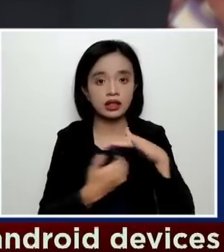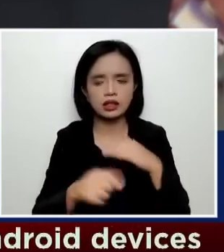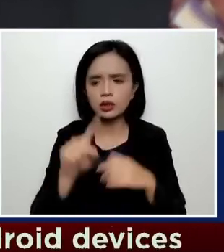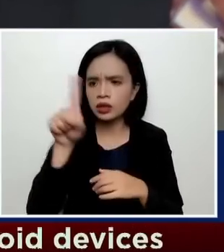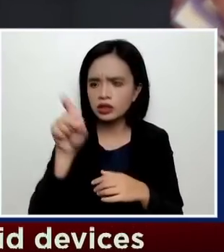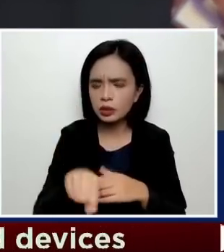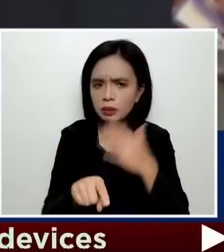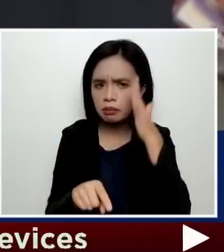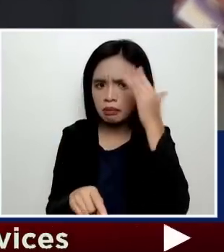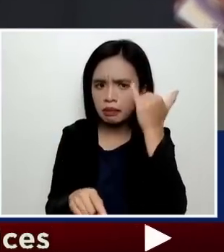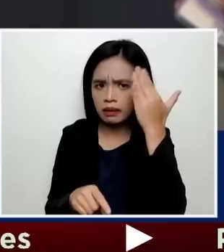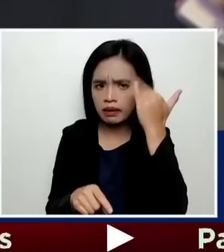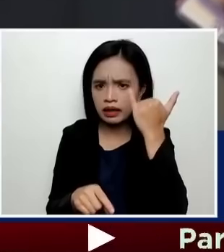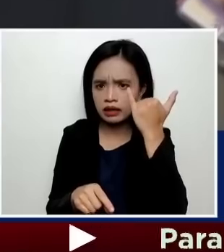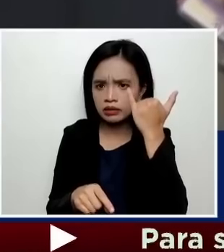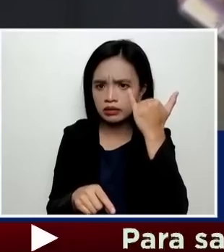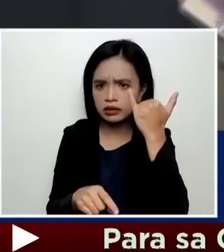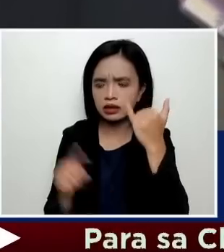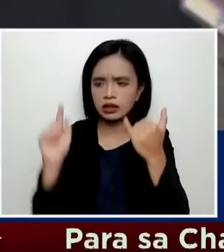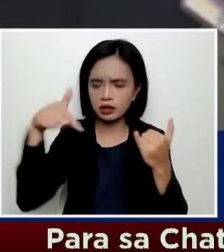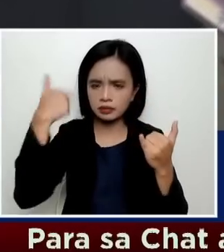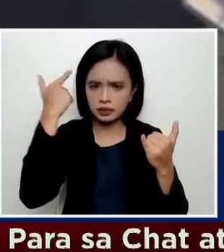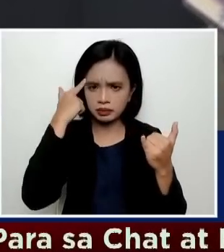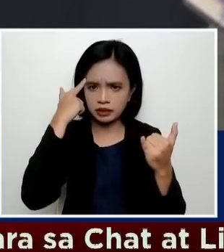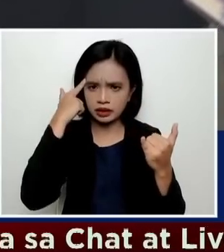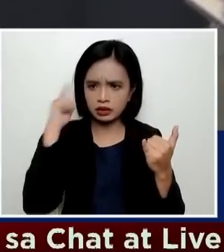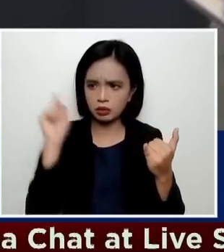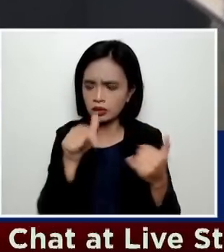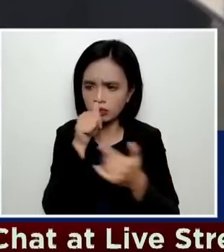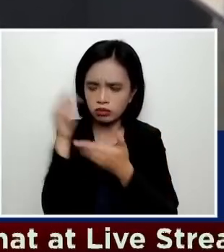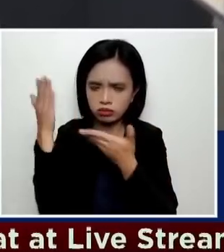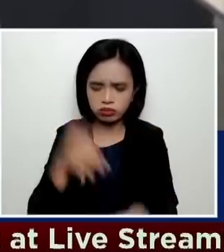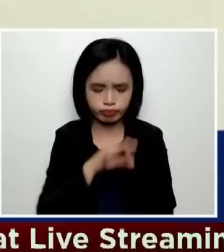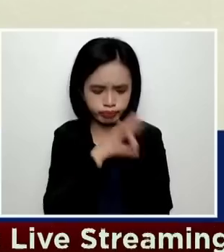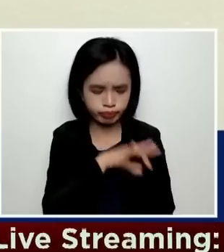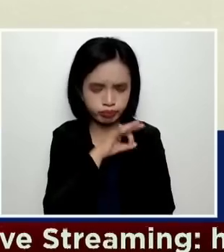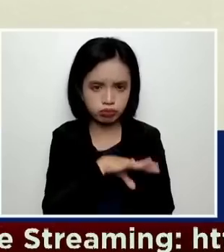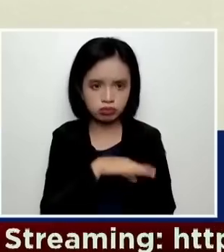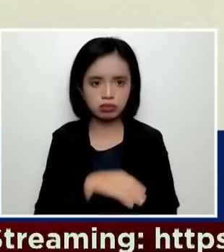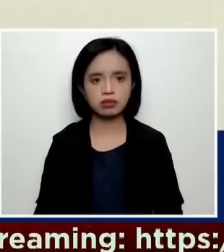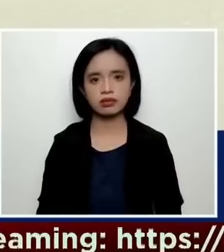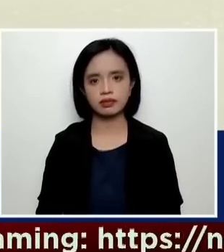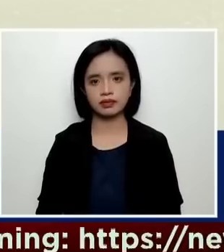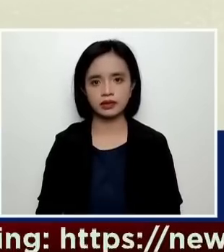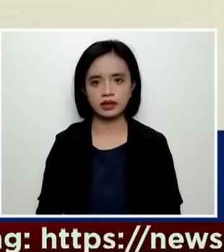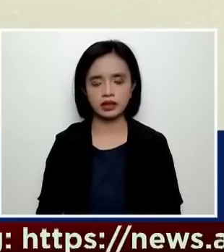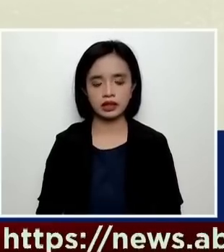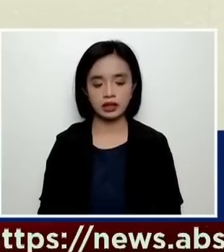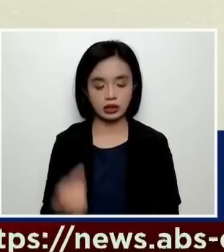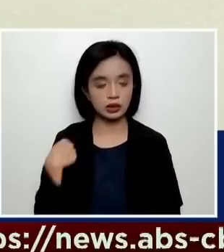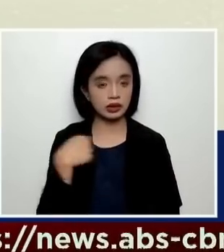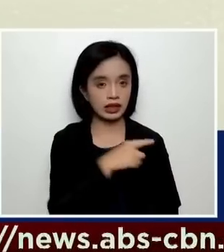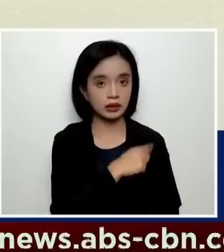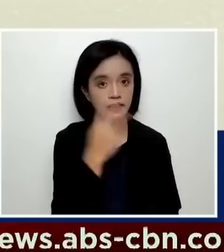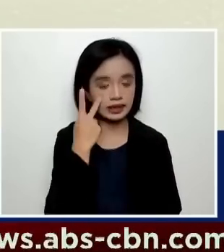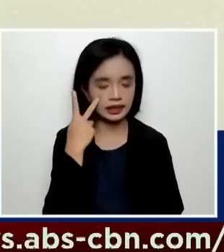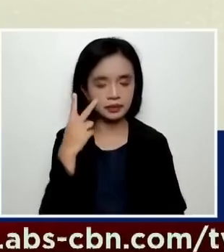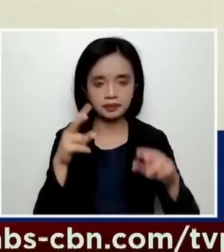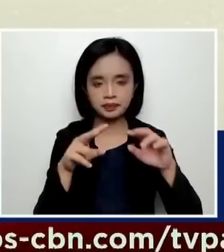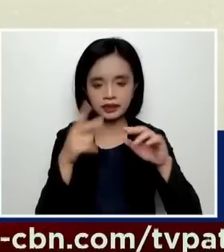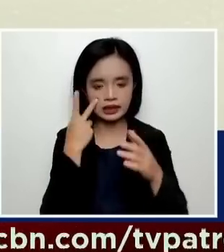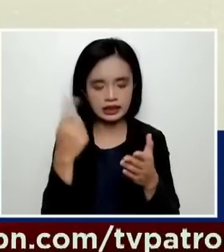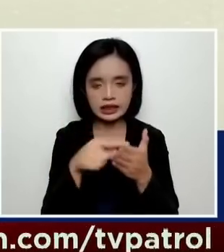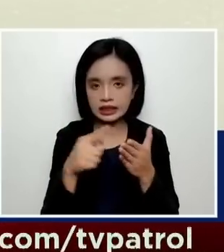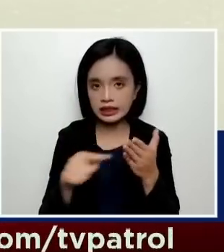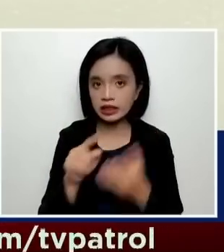bakit pagkakakitaan ng pamahalaan ang ipinuslit na asukal. So we're looking into the memorandum of agreement